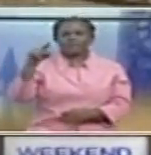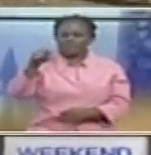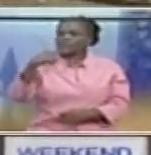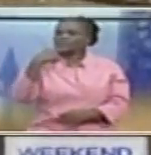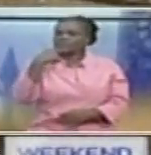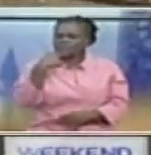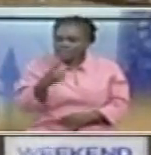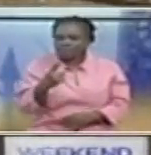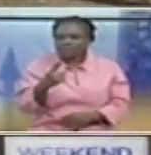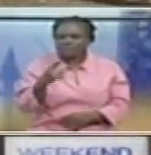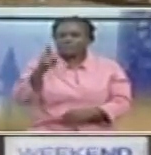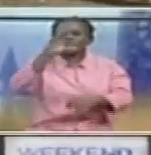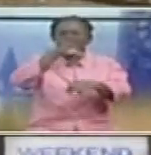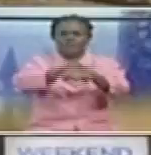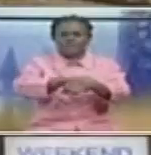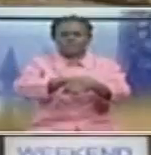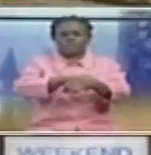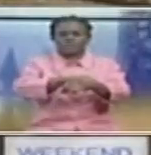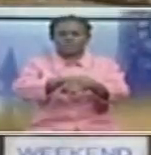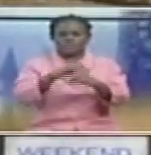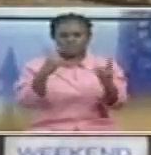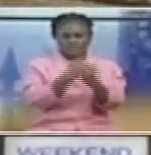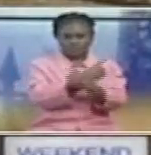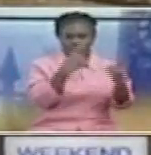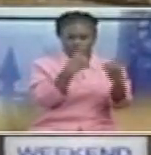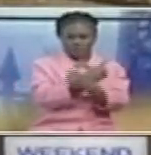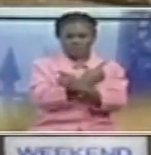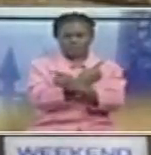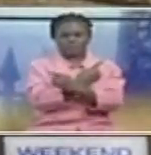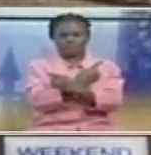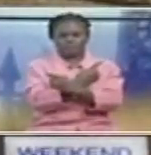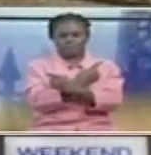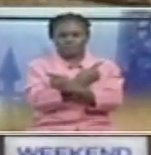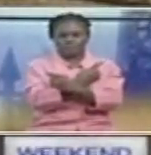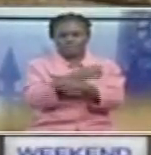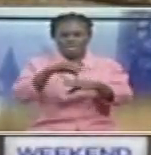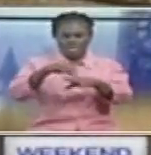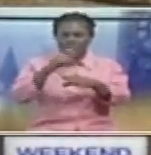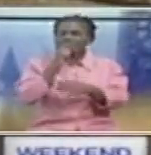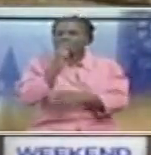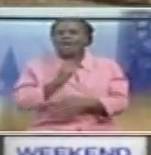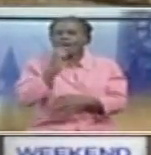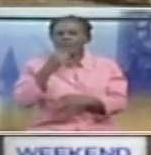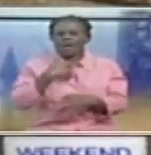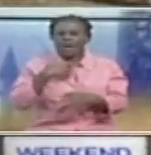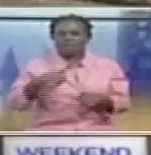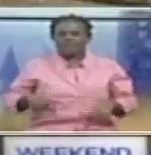wametuambia walipata nyama kidogo kwa mwili, na hiyo nyama ilikuwa na live